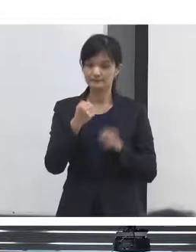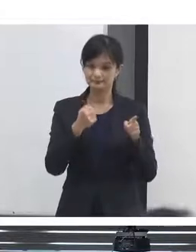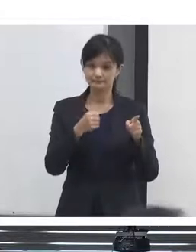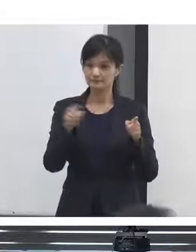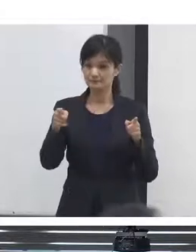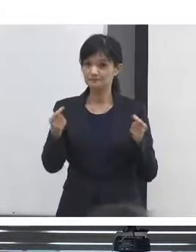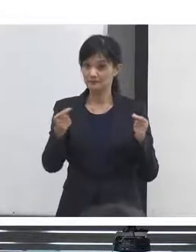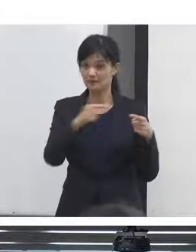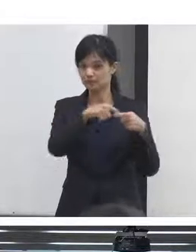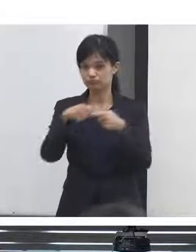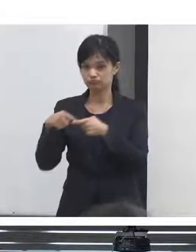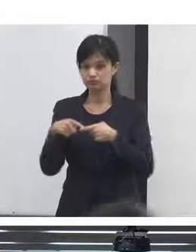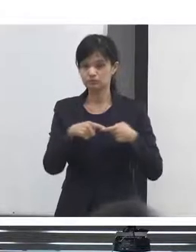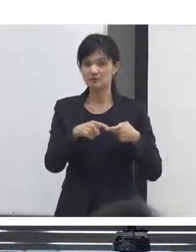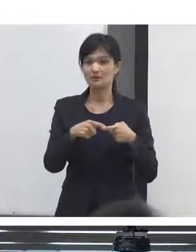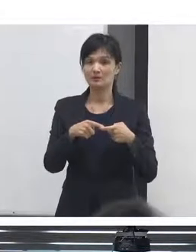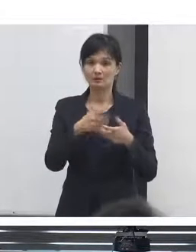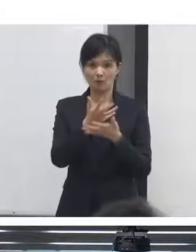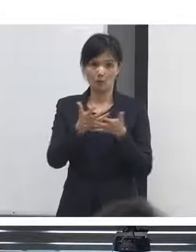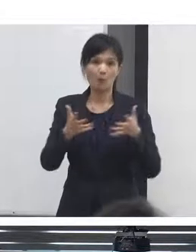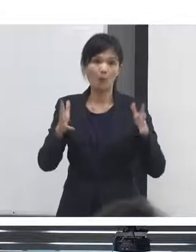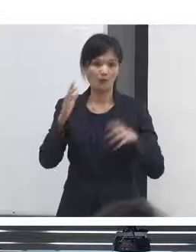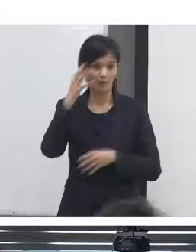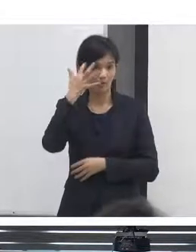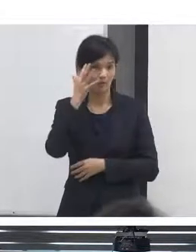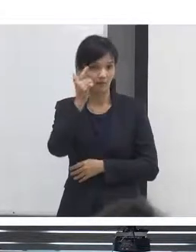就是一个复杂网路的网状的一个结构、哦、